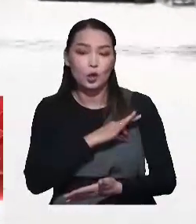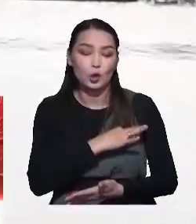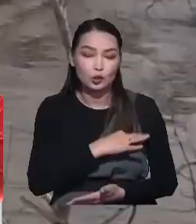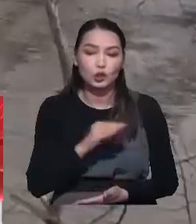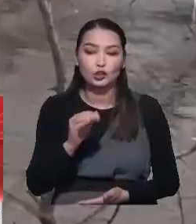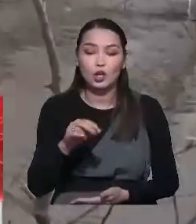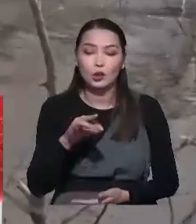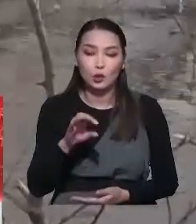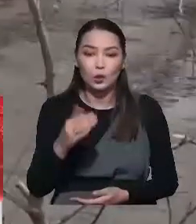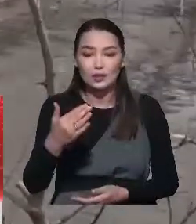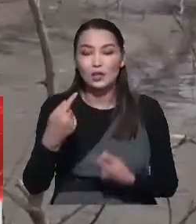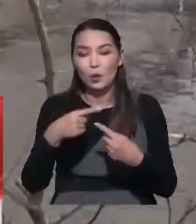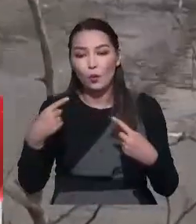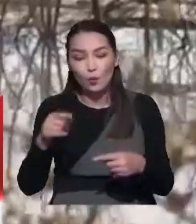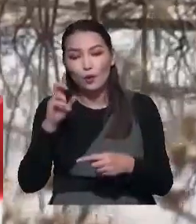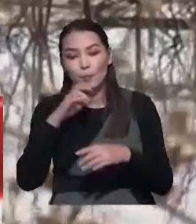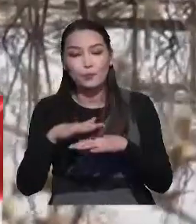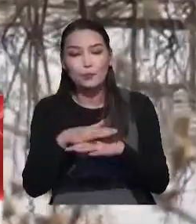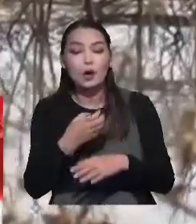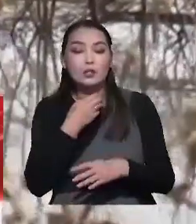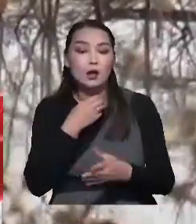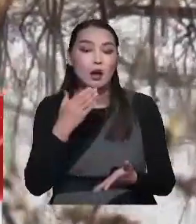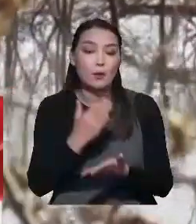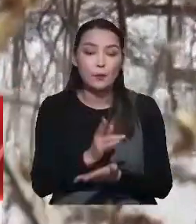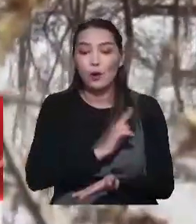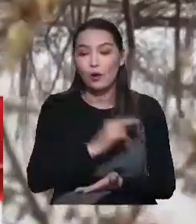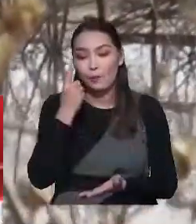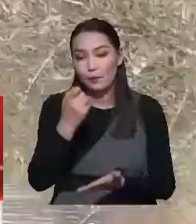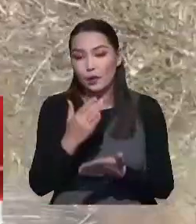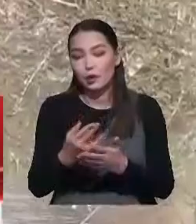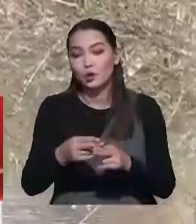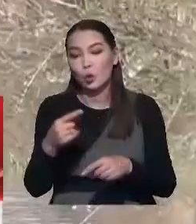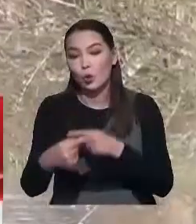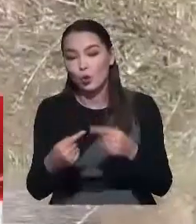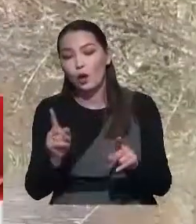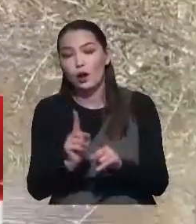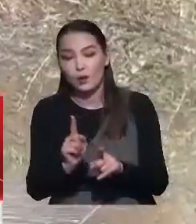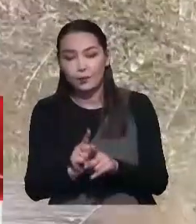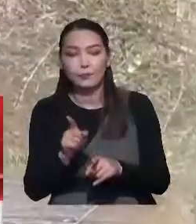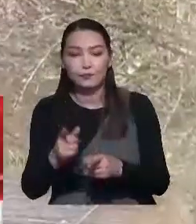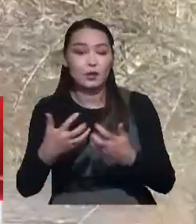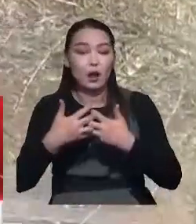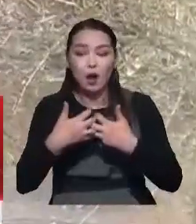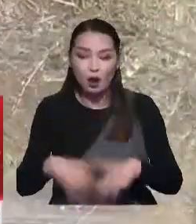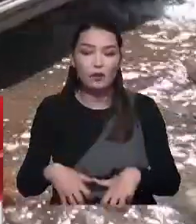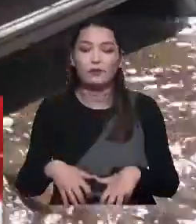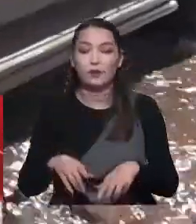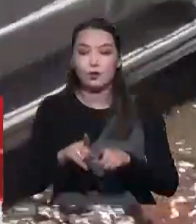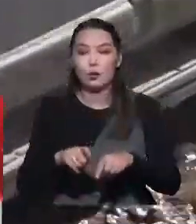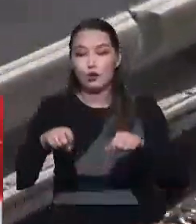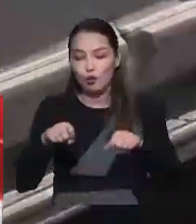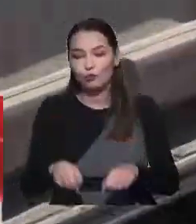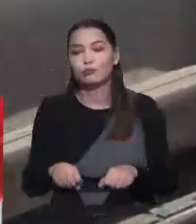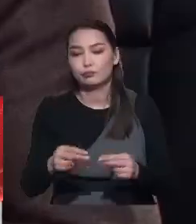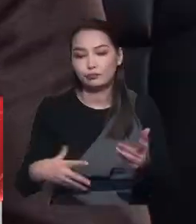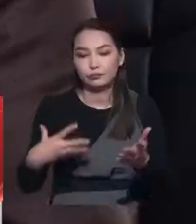Тұяқов өзге мемлекеттерде сақтандыру жүйесі бар екенін айтады. Сол арқылы ондағы тұрғындар автоматты түрде шығынның